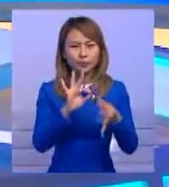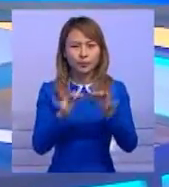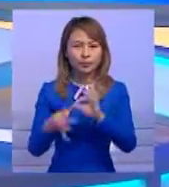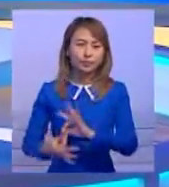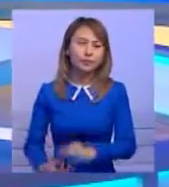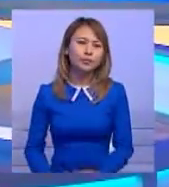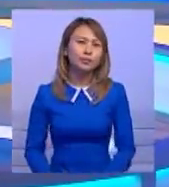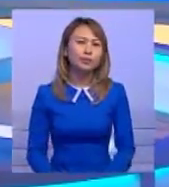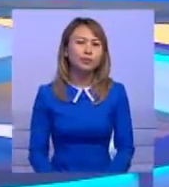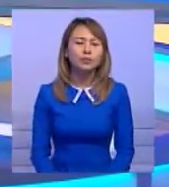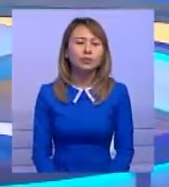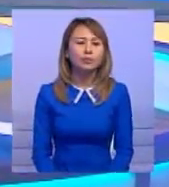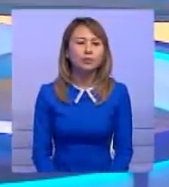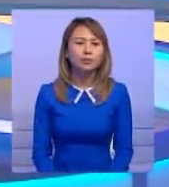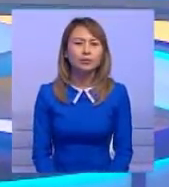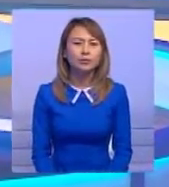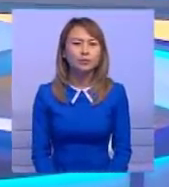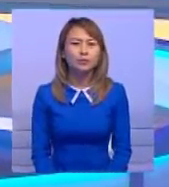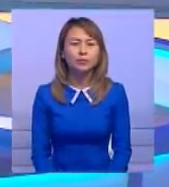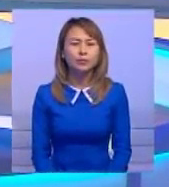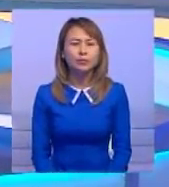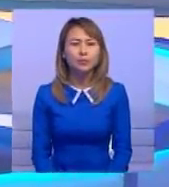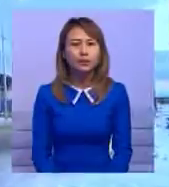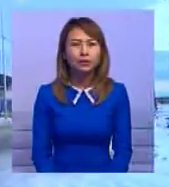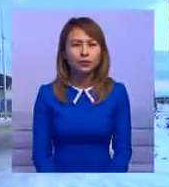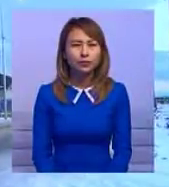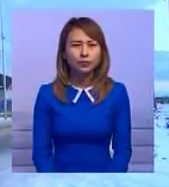кірісті. Тақырыпты тілшіміз толықтырады.